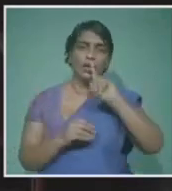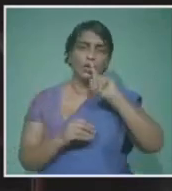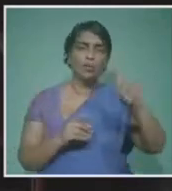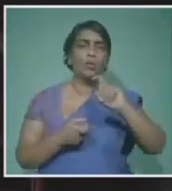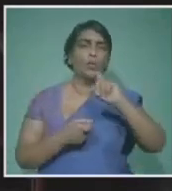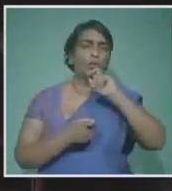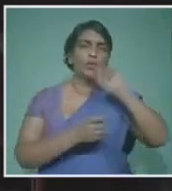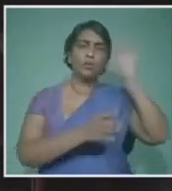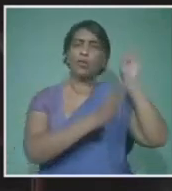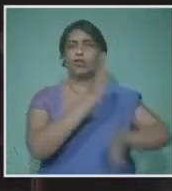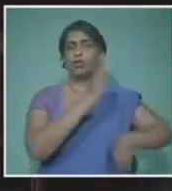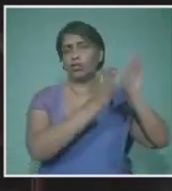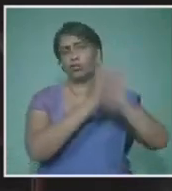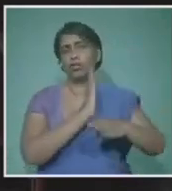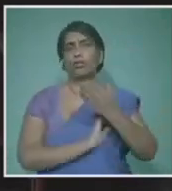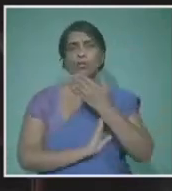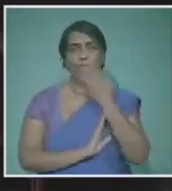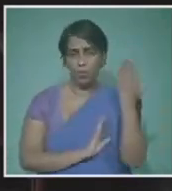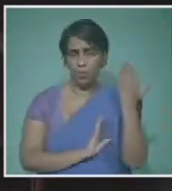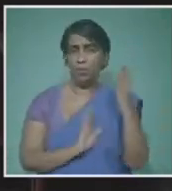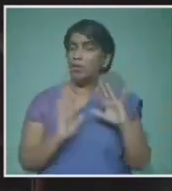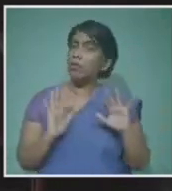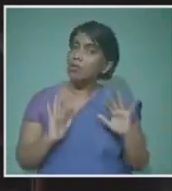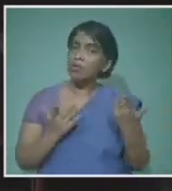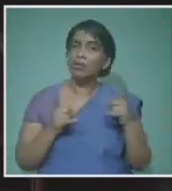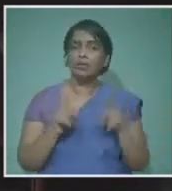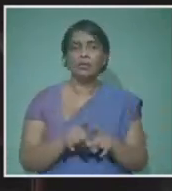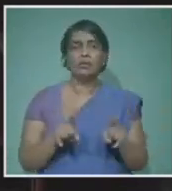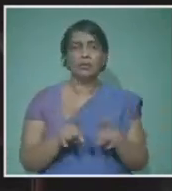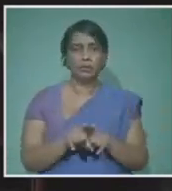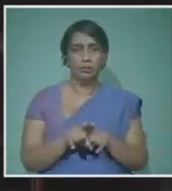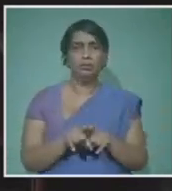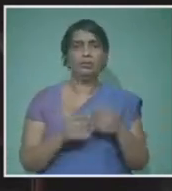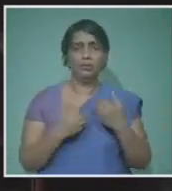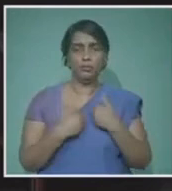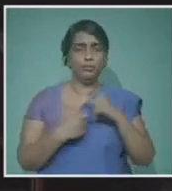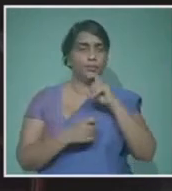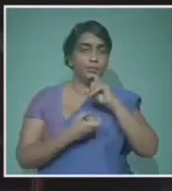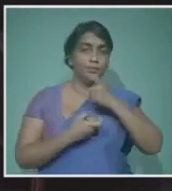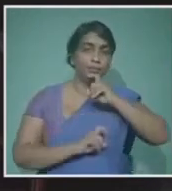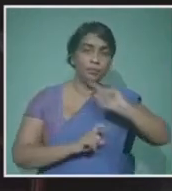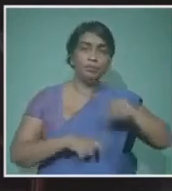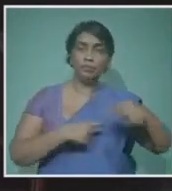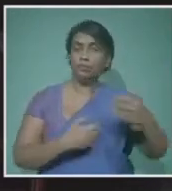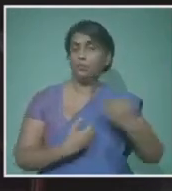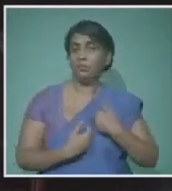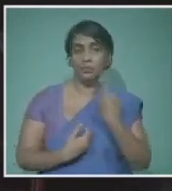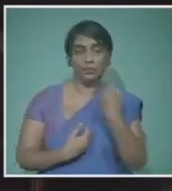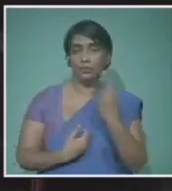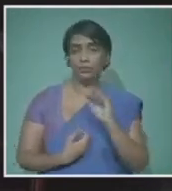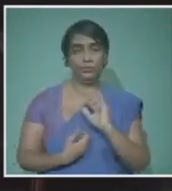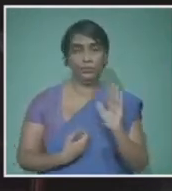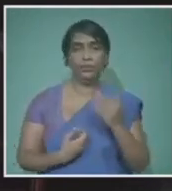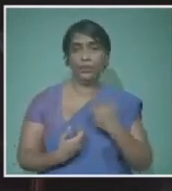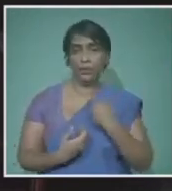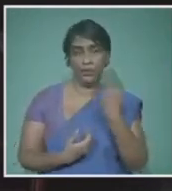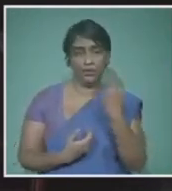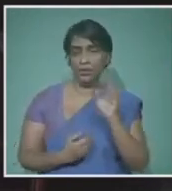කරගන්න පුළුවන් එහෙම නැතුව ගරු නියෝජක කතානායකතුමනි අපි නඩු කිය කිය මම විතරක් ගරු කතානායකතුමනි මම විතරක් නෙමෙයි